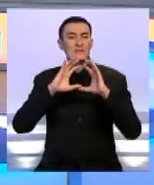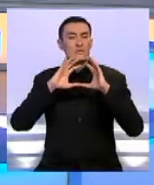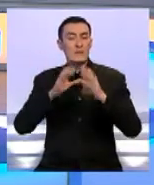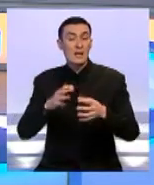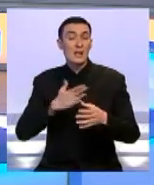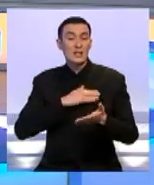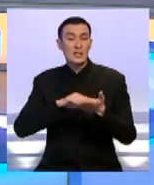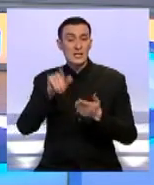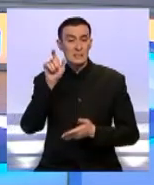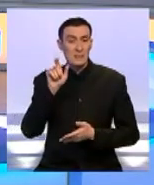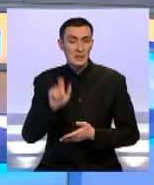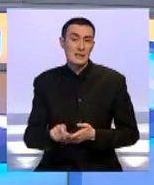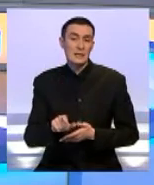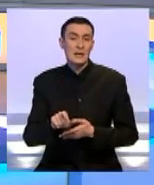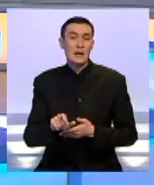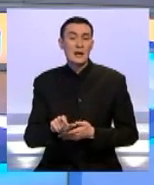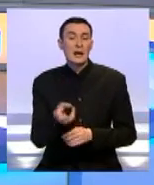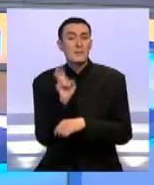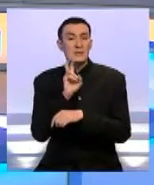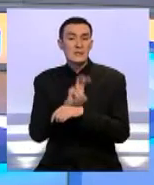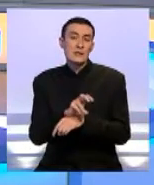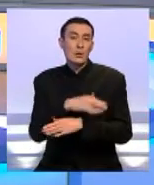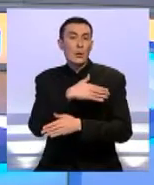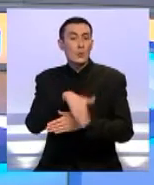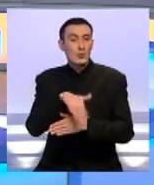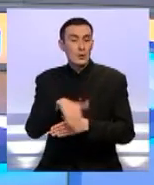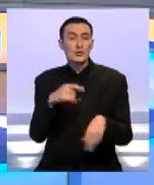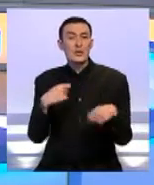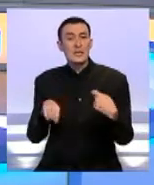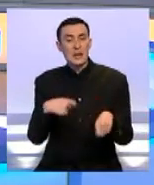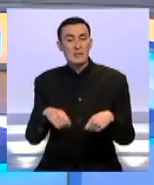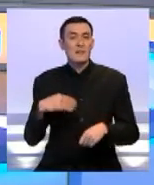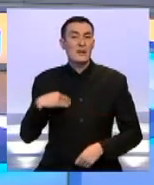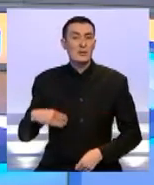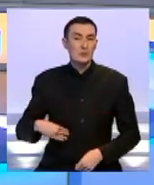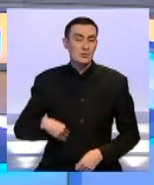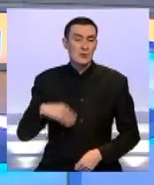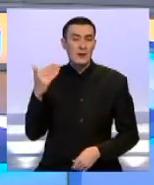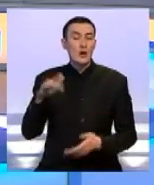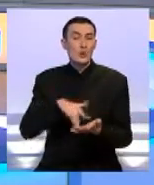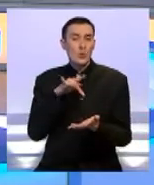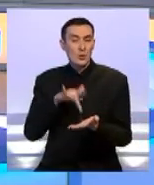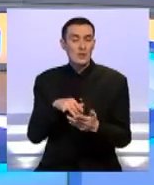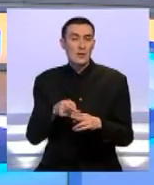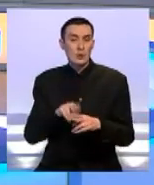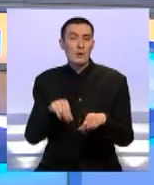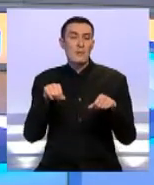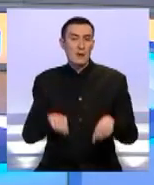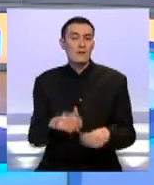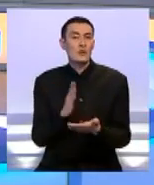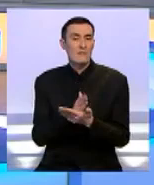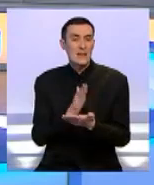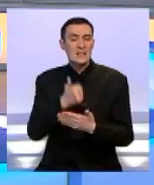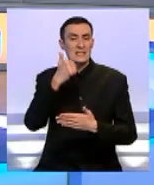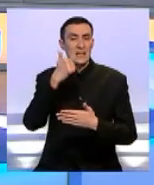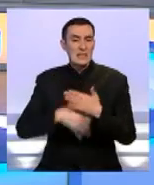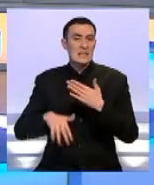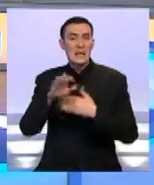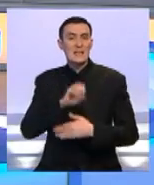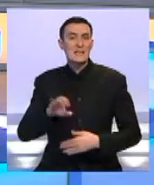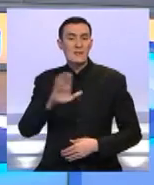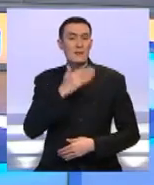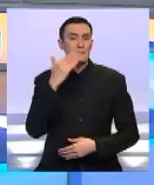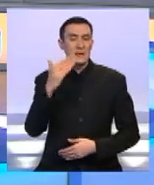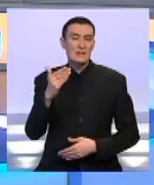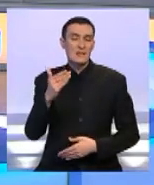мира. Наш корреспондент Жанат Эрнст посетила улочки и ярмарки французского Страсбурга, который по праву считается столицей